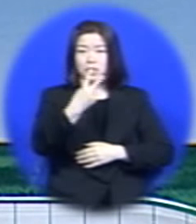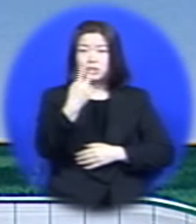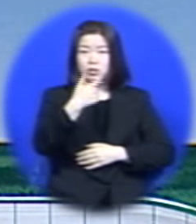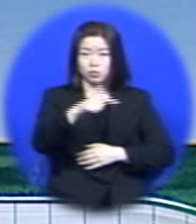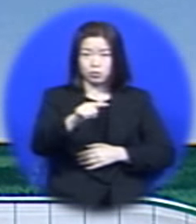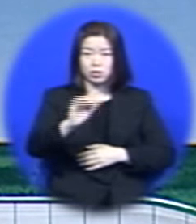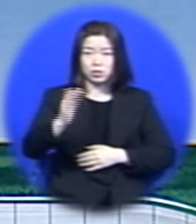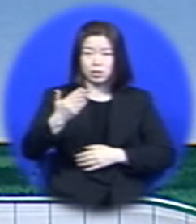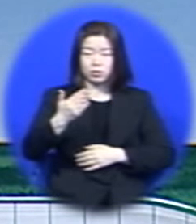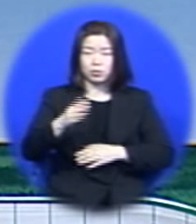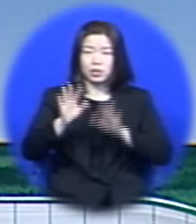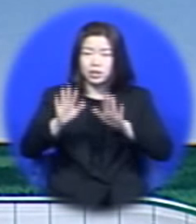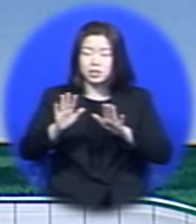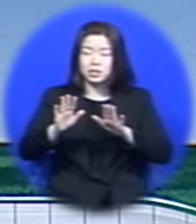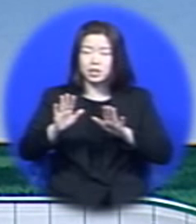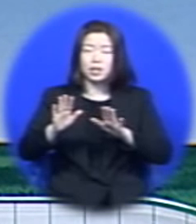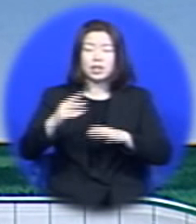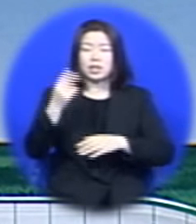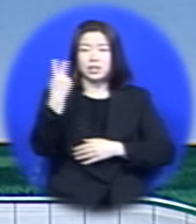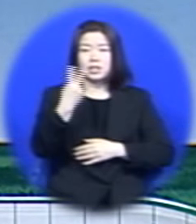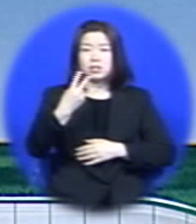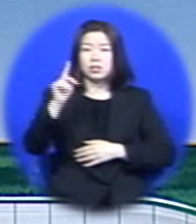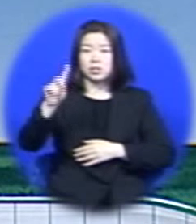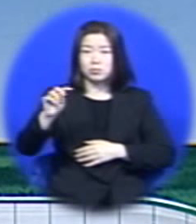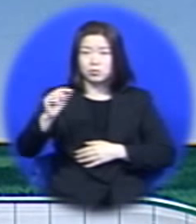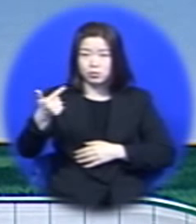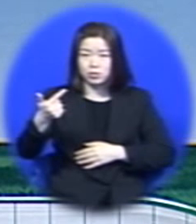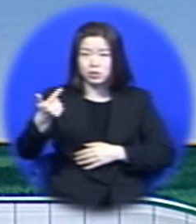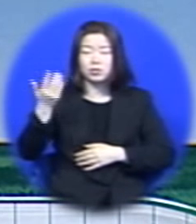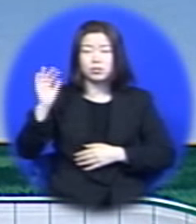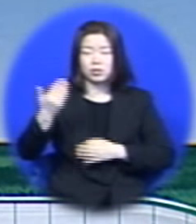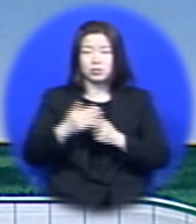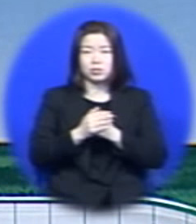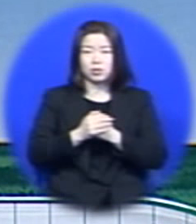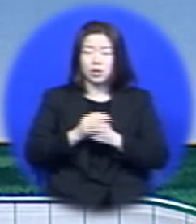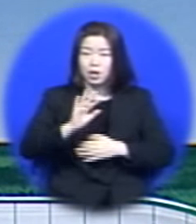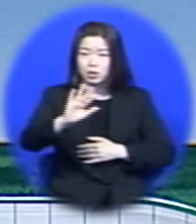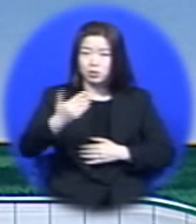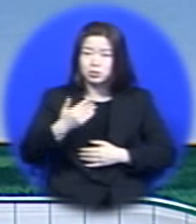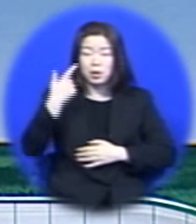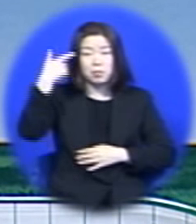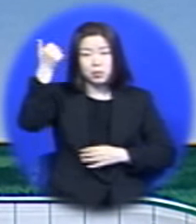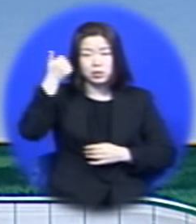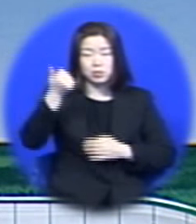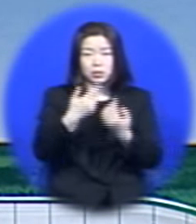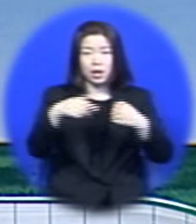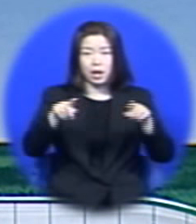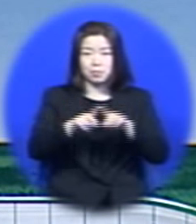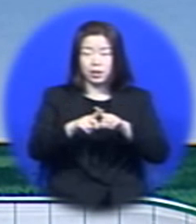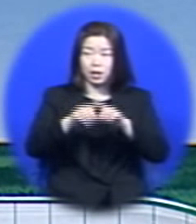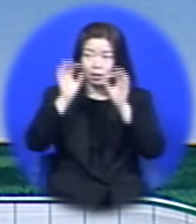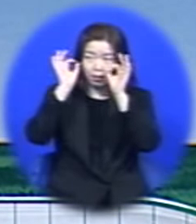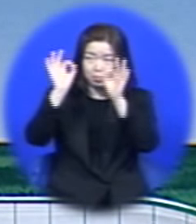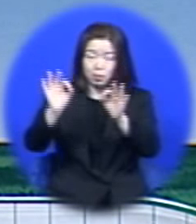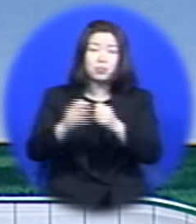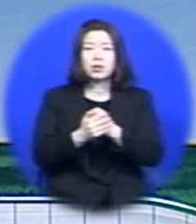지금 2010년째예요. 요즘에 우리 목사님들하고 같이 이렇게 목사님들을